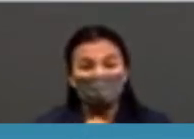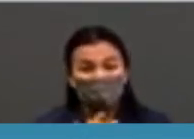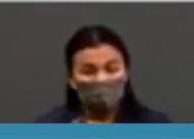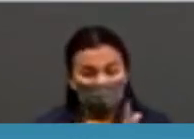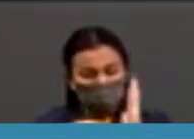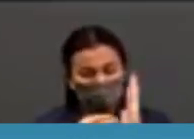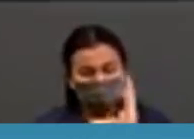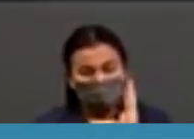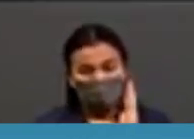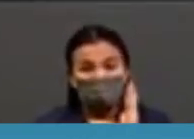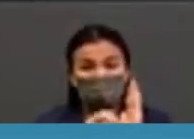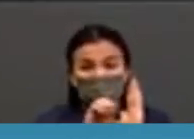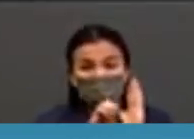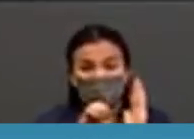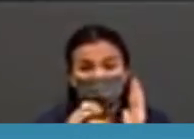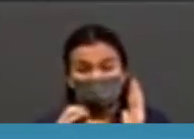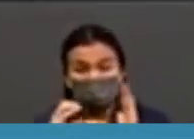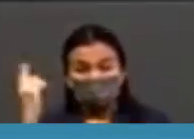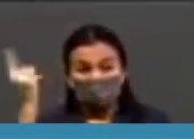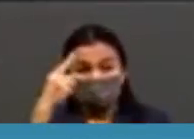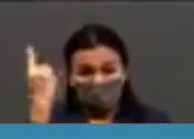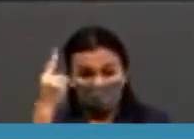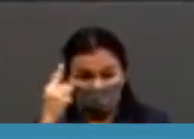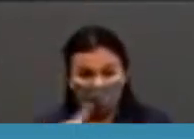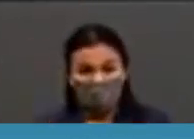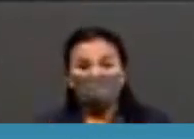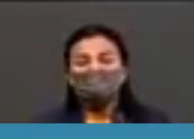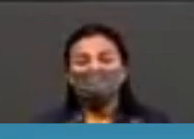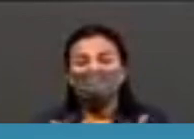ธรรมและขับเคลื่อนเศรษฐกิจไทยให้เติบโ